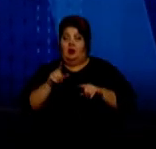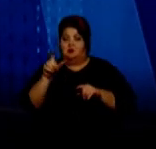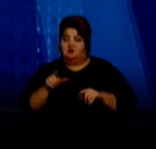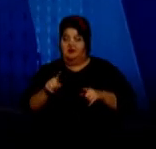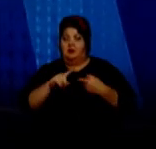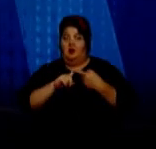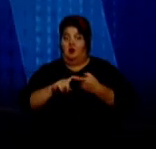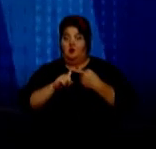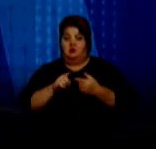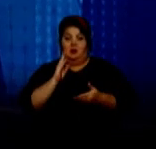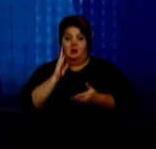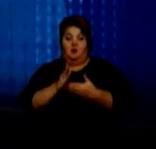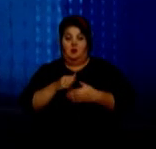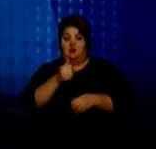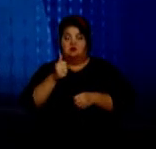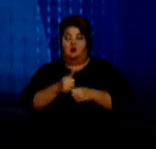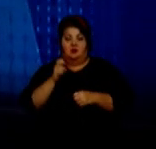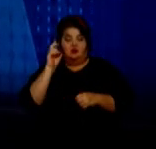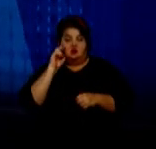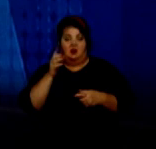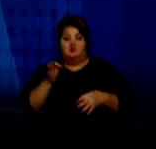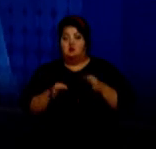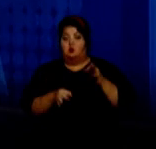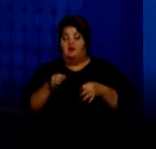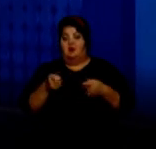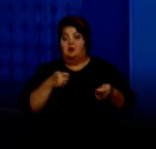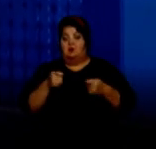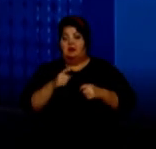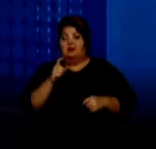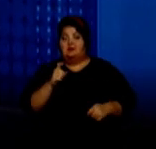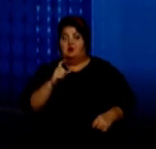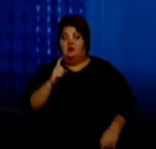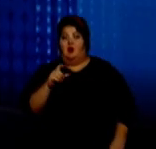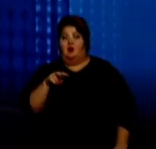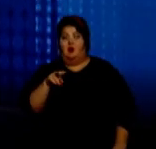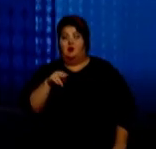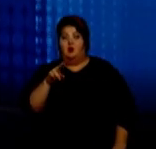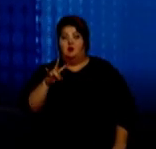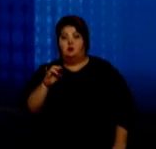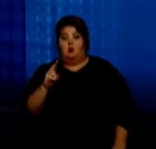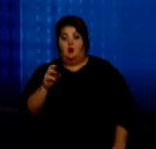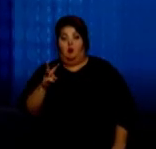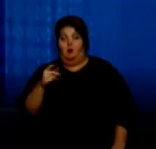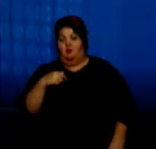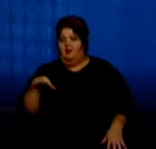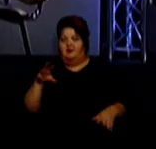напряму з головою Державної судової адміністрації Зіновієм Холоднюком. Тому в нас все під контролем.